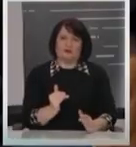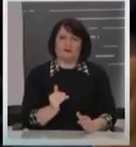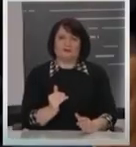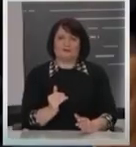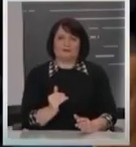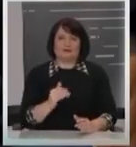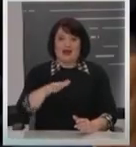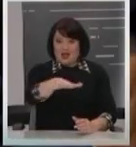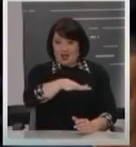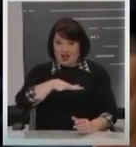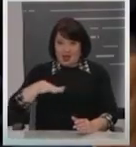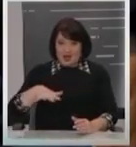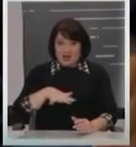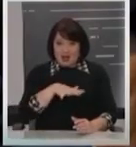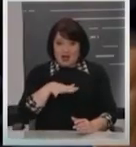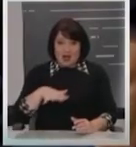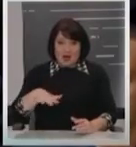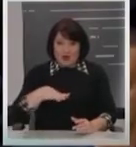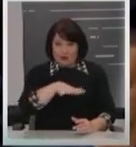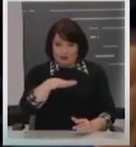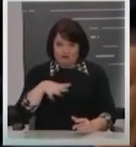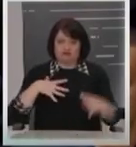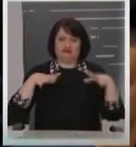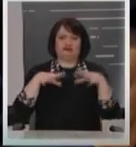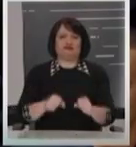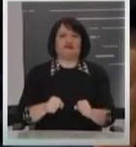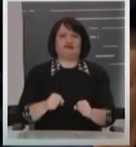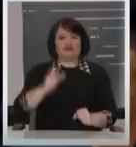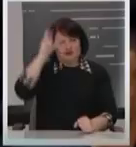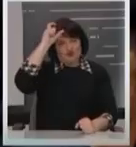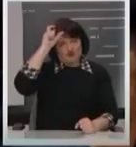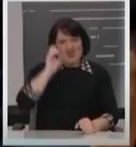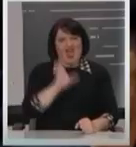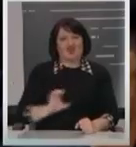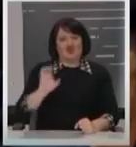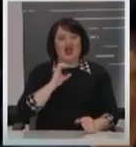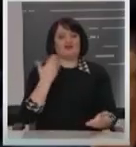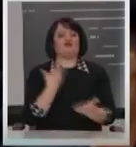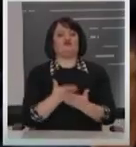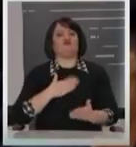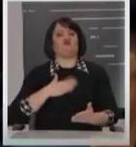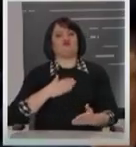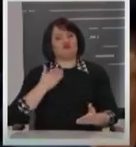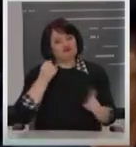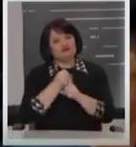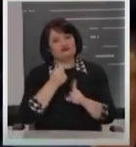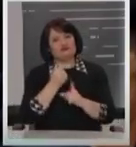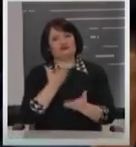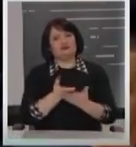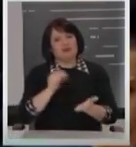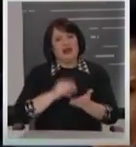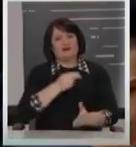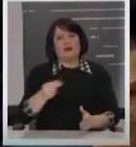του Αιγαίου, την κυριαρχία των οποίων διεκδικεί ο Ερντογάν, και επί του θέματος θα